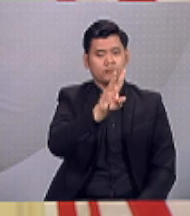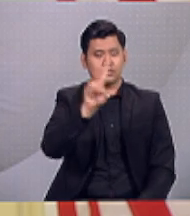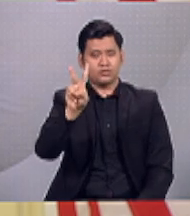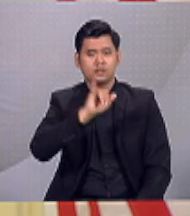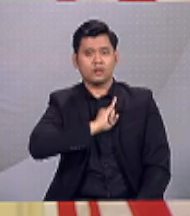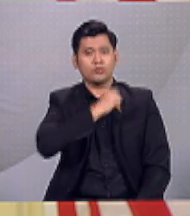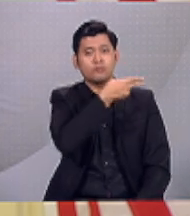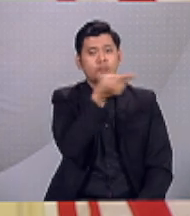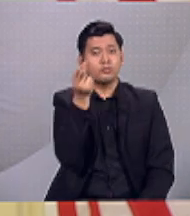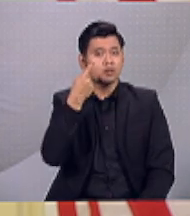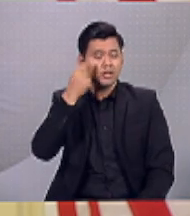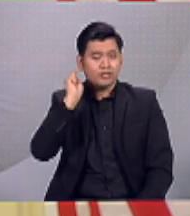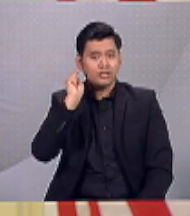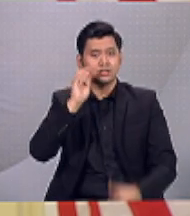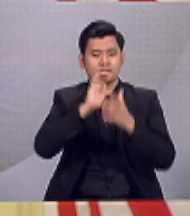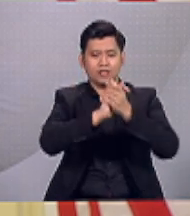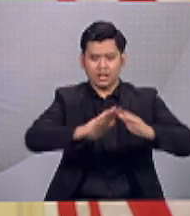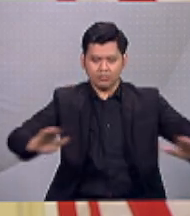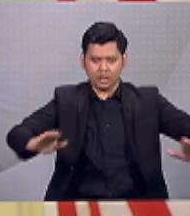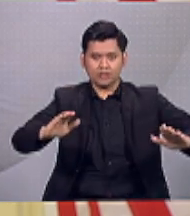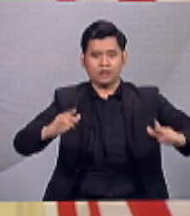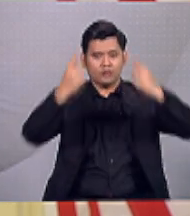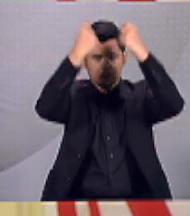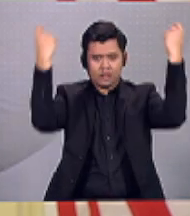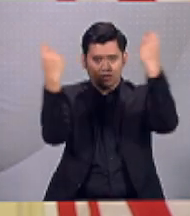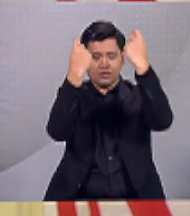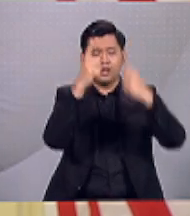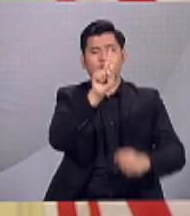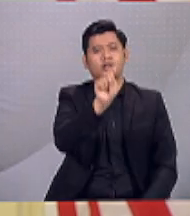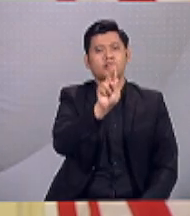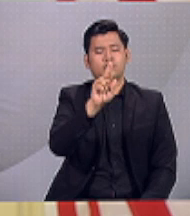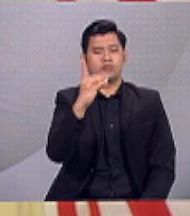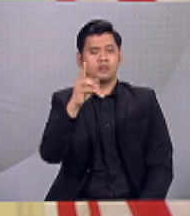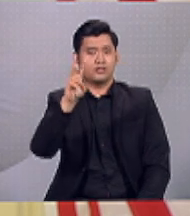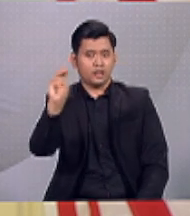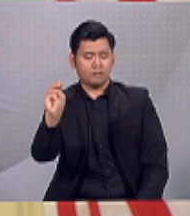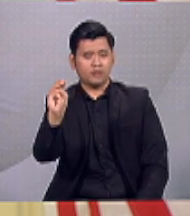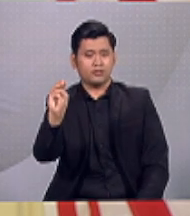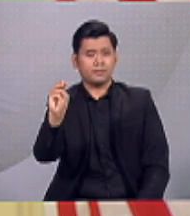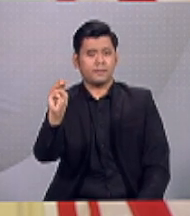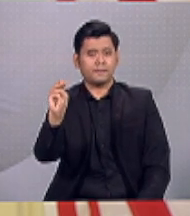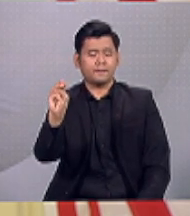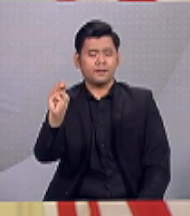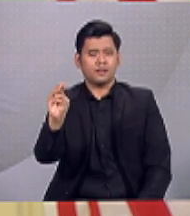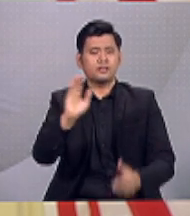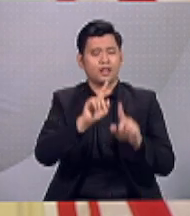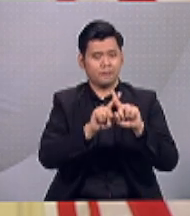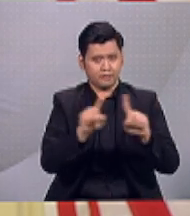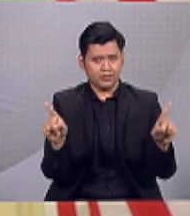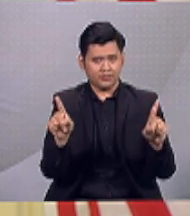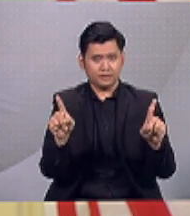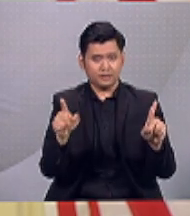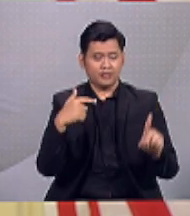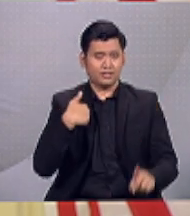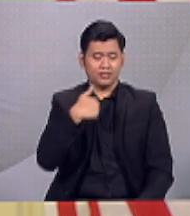ucapan kepada selamat menyambut ulang tahun TUDM. Oleh mana pun, oleh kerana di dalam kita di